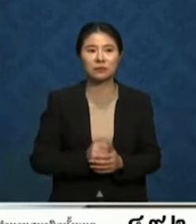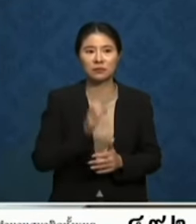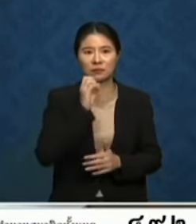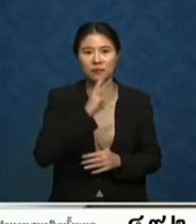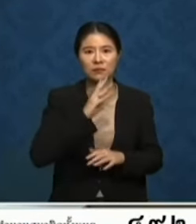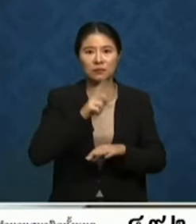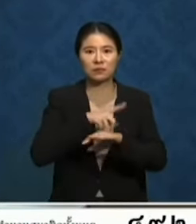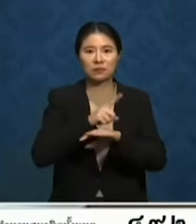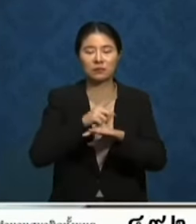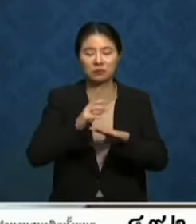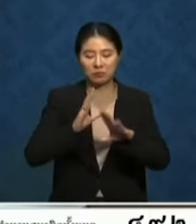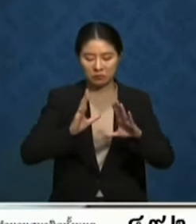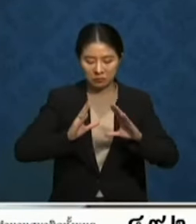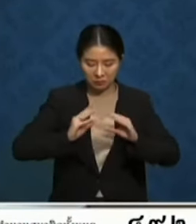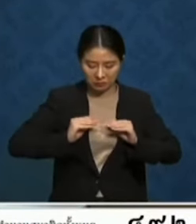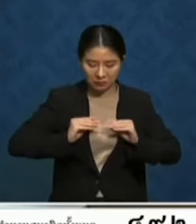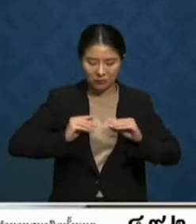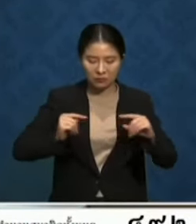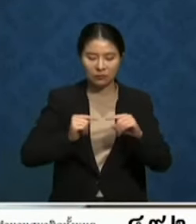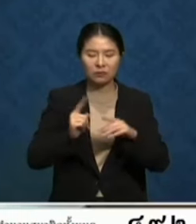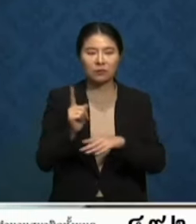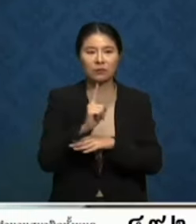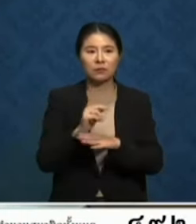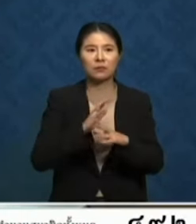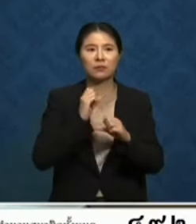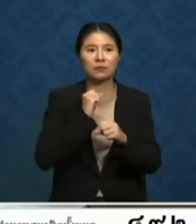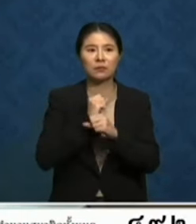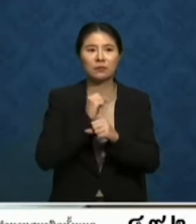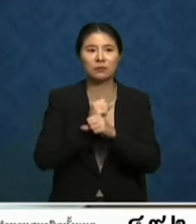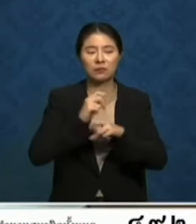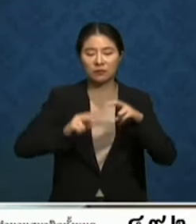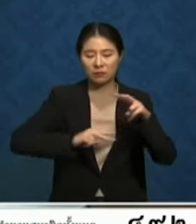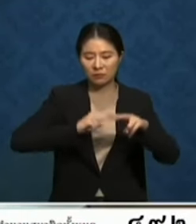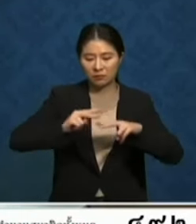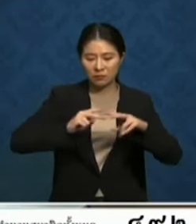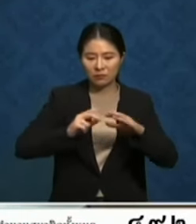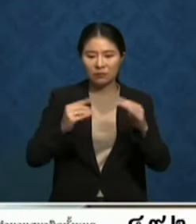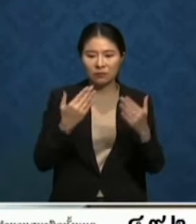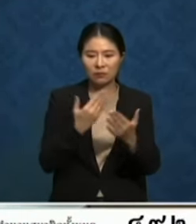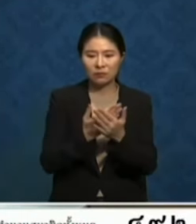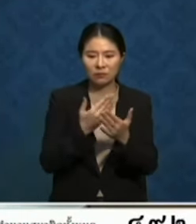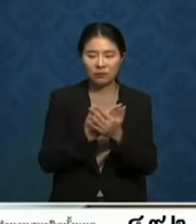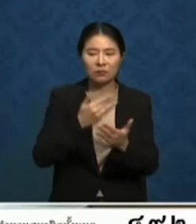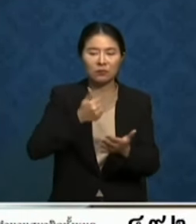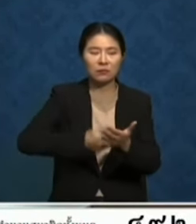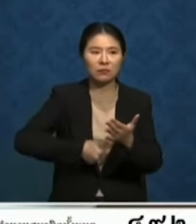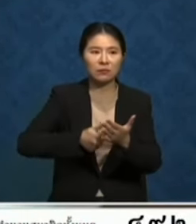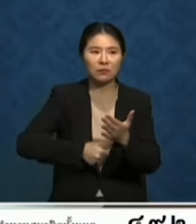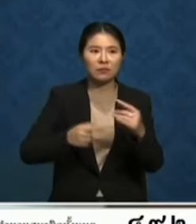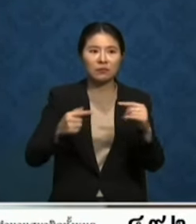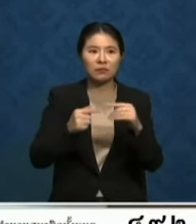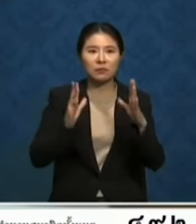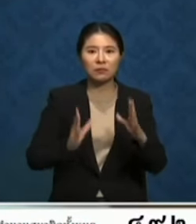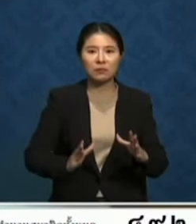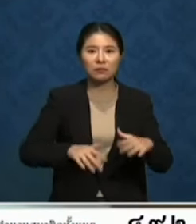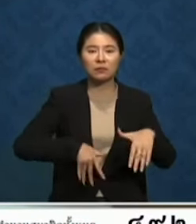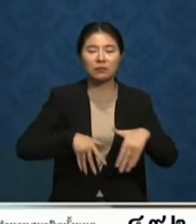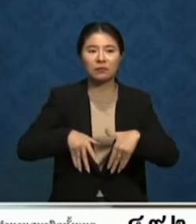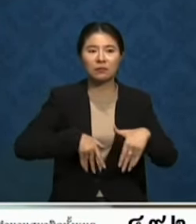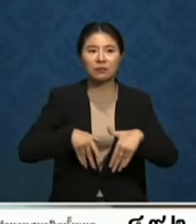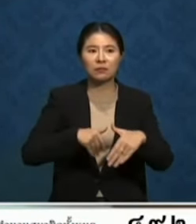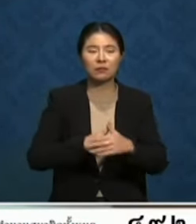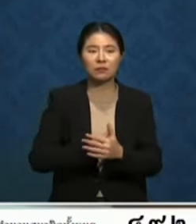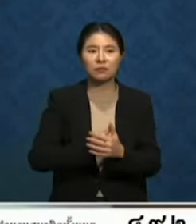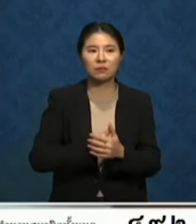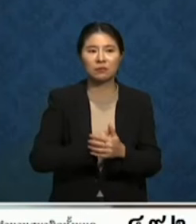ธานครับผมเห็นด้วยนะครับกับการตรวจสอบเงินของรัฐซึ่งเป็นเงินภาษีของพี่น้องประชาชนนะครับผมเห็นด้วยเป็นอย่างยิ่ง